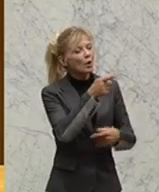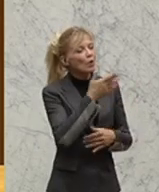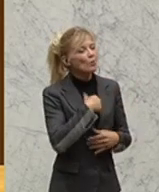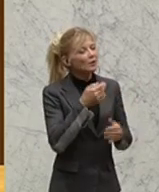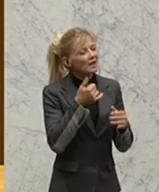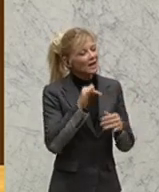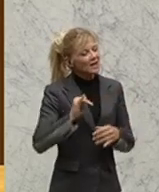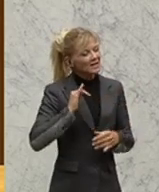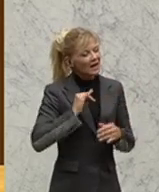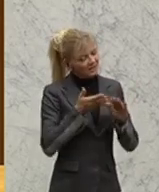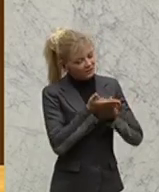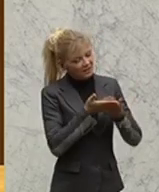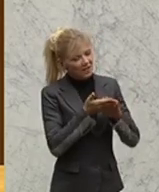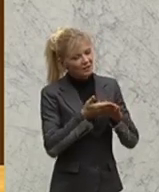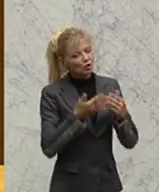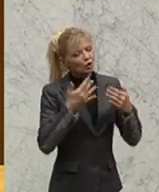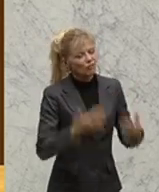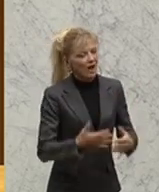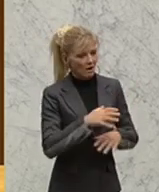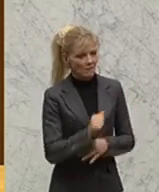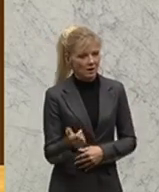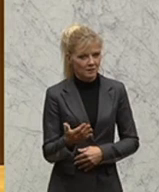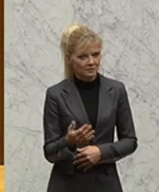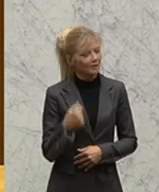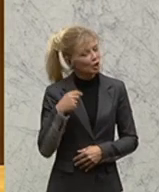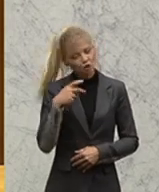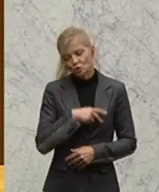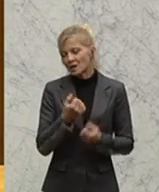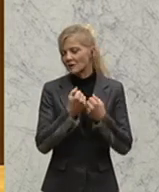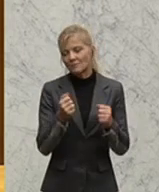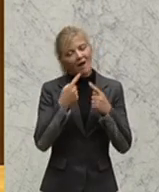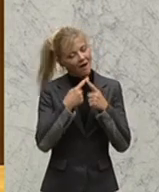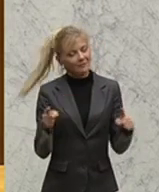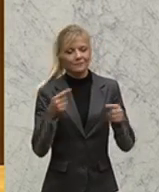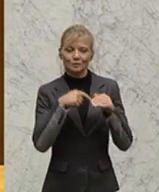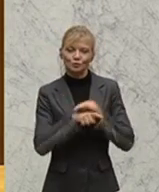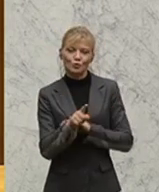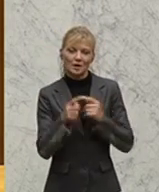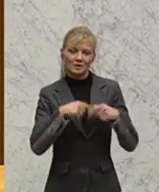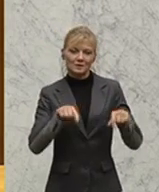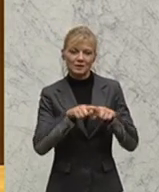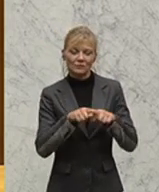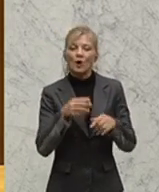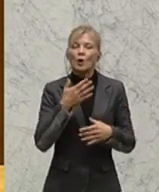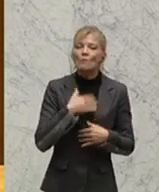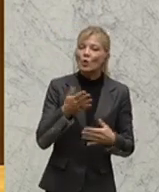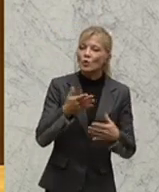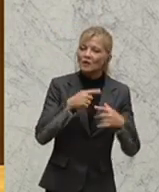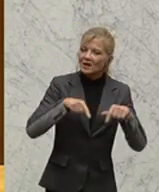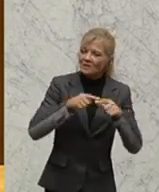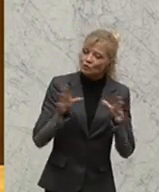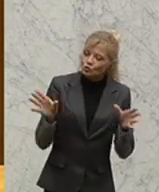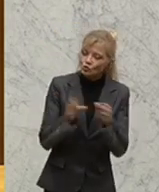Wir haben einen anderen Zugang. Die Sozialdemokratie hat einen anderen Zugang zur Gesellschaft, zu einem Zusammenhalt in der Gesellschaft. Wir wollen